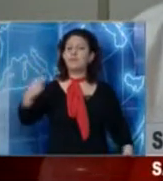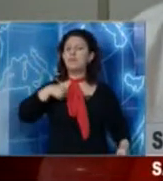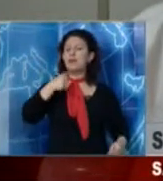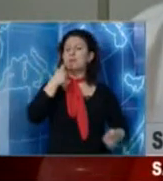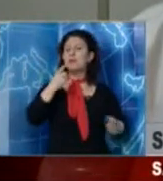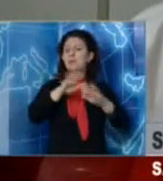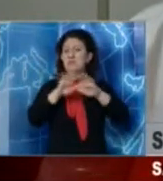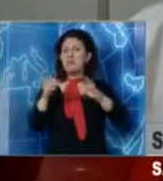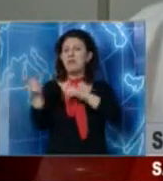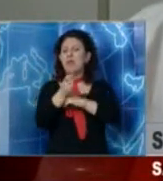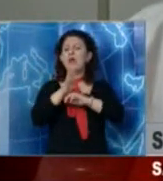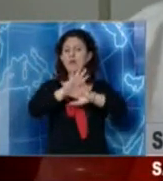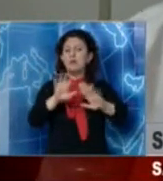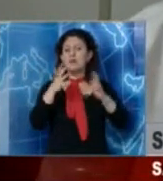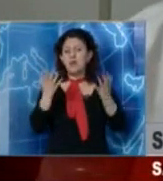bitsin ama